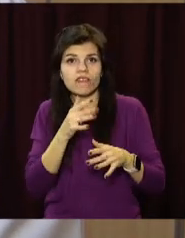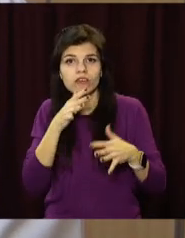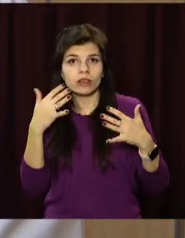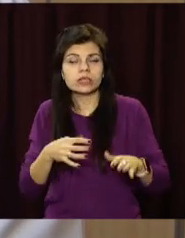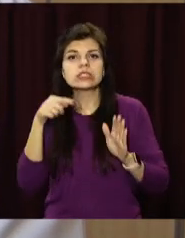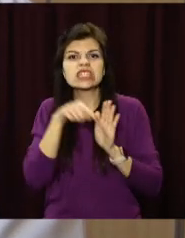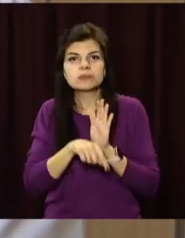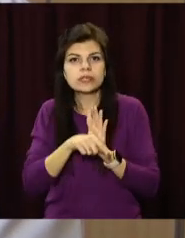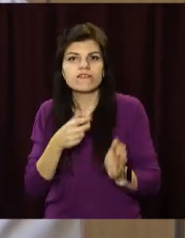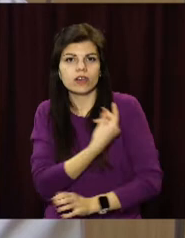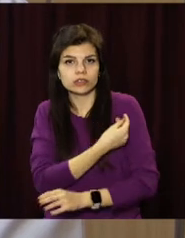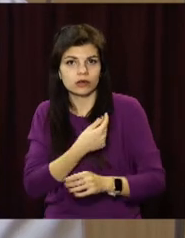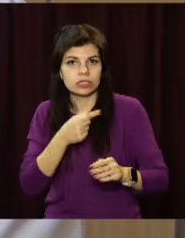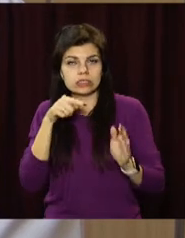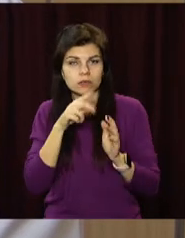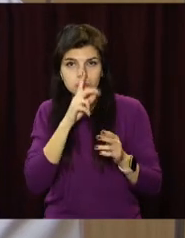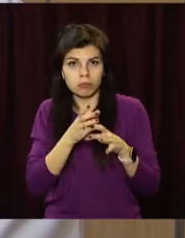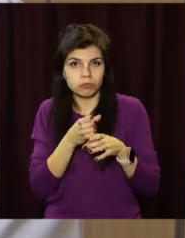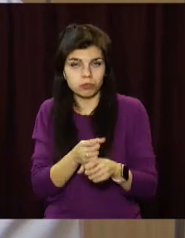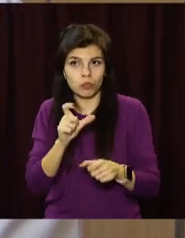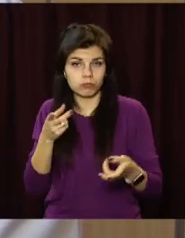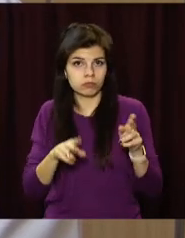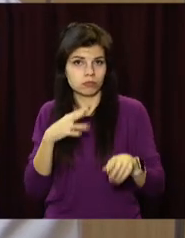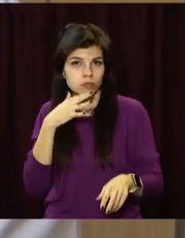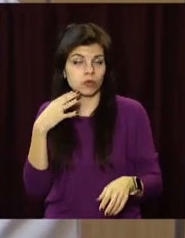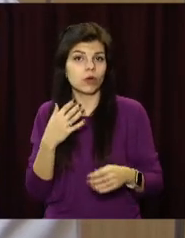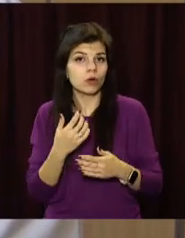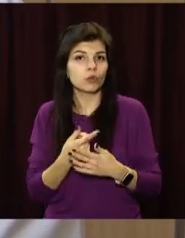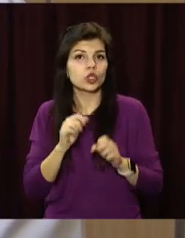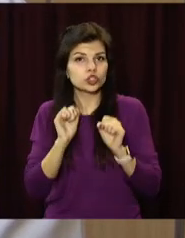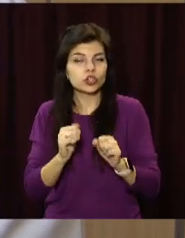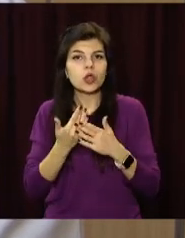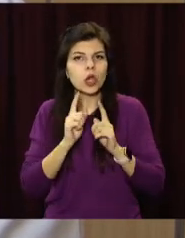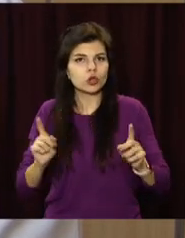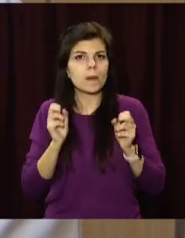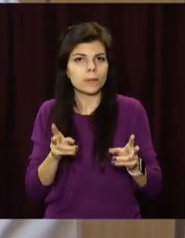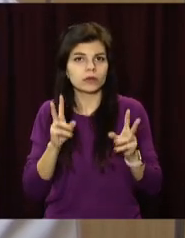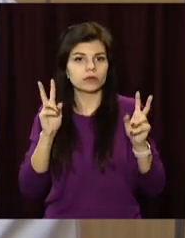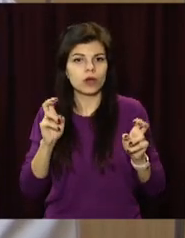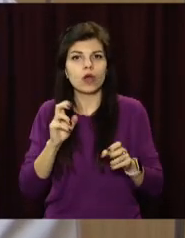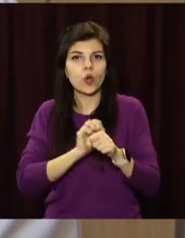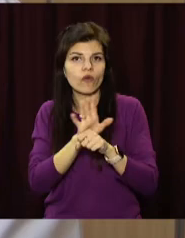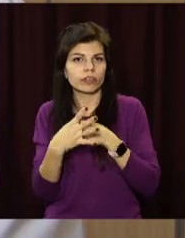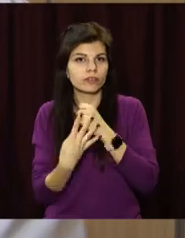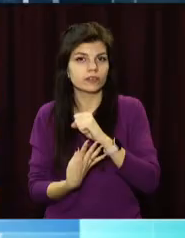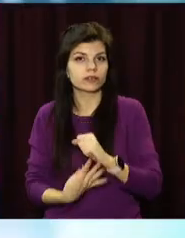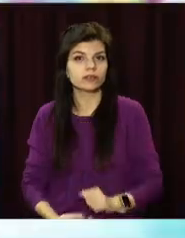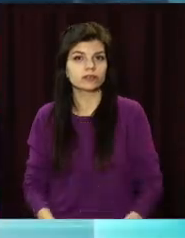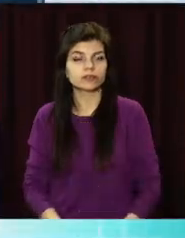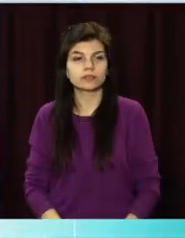смысл вакцинации. Вакцинация – это единственный пока способ защиты от особо опасной инфекции, которая называется COVID-19.